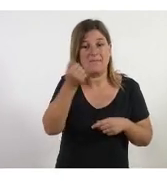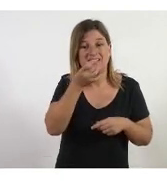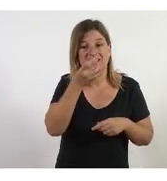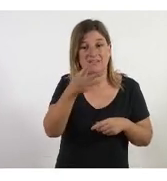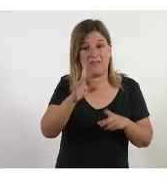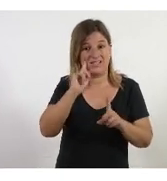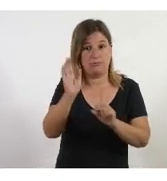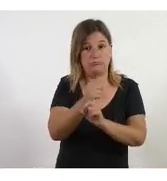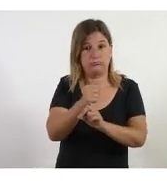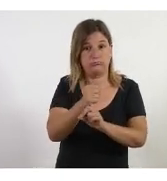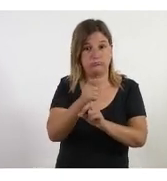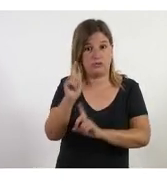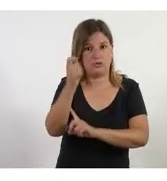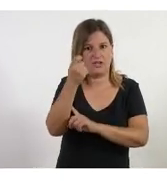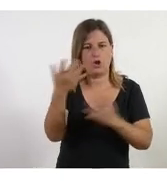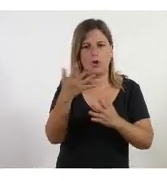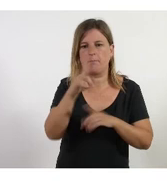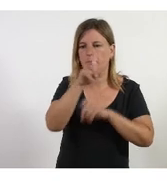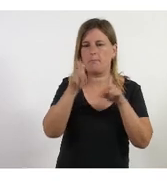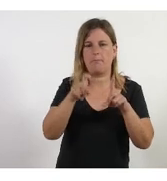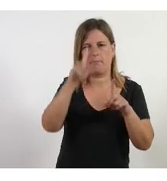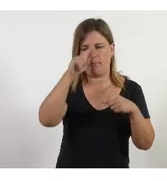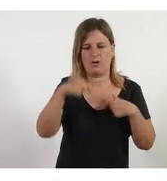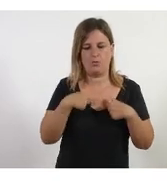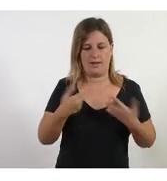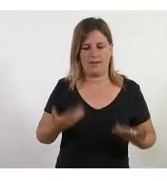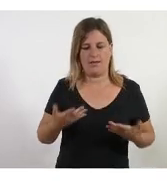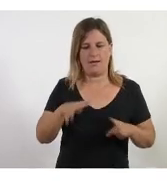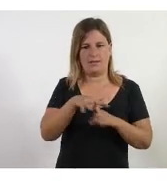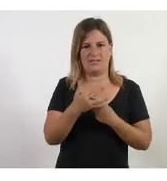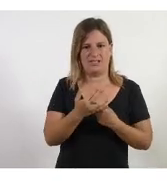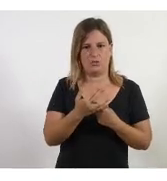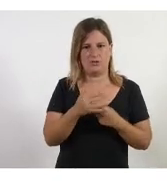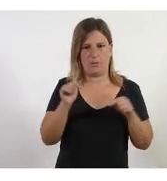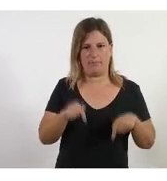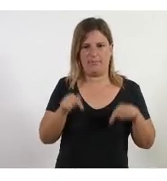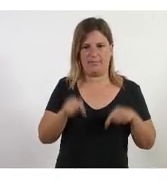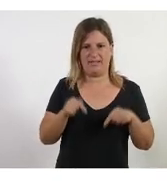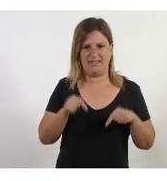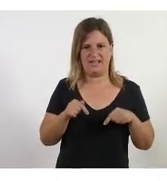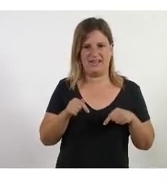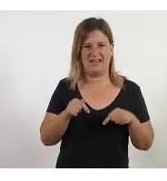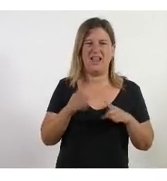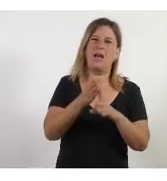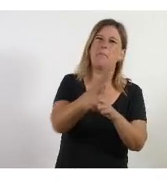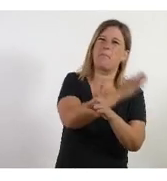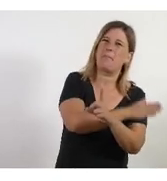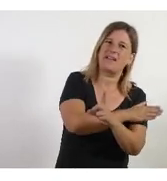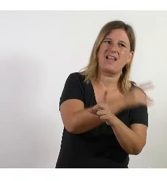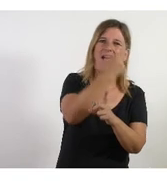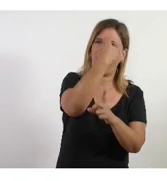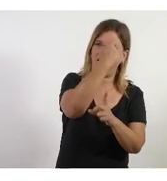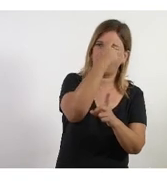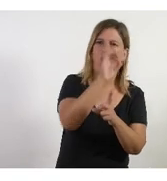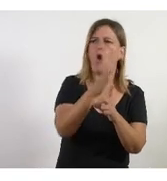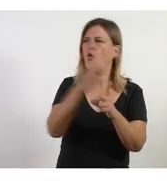fer-ho és fer-nos preguntes de lo que està passant ara, en el present. No de lo que va passar i ho recordo, o no de lo que